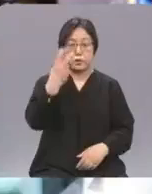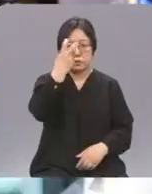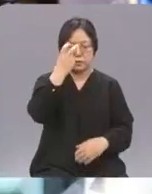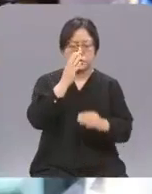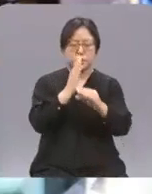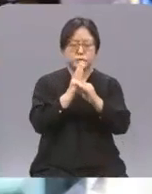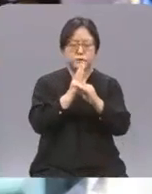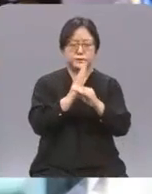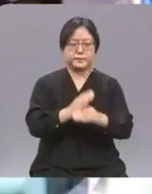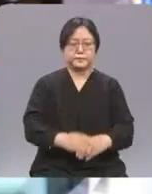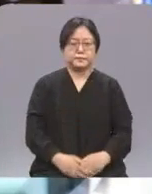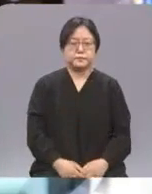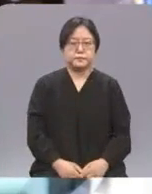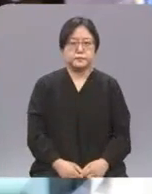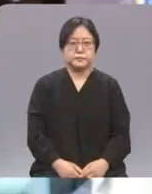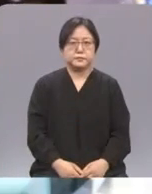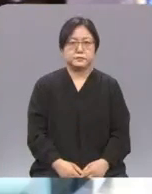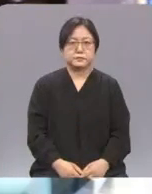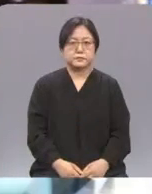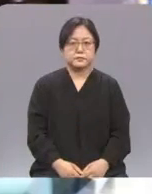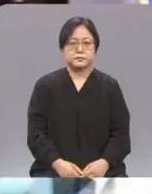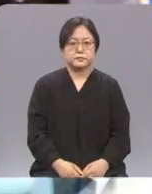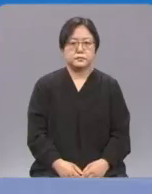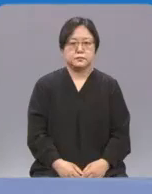원인을 조사하고 있습니다.